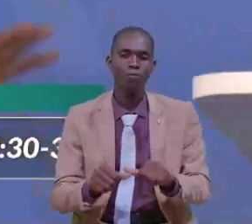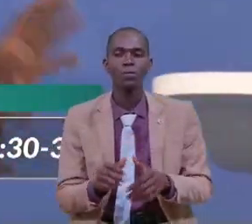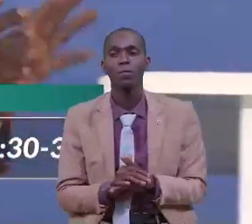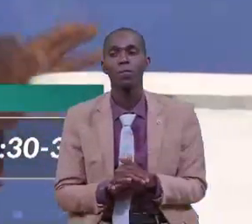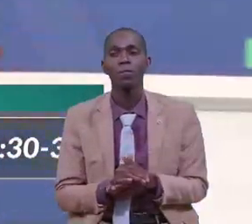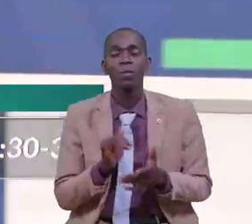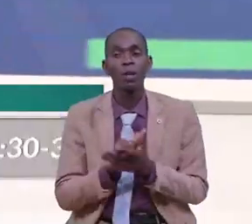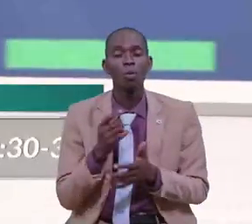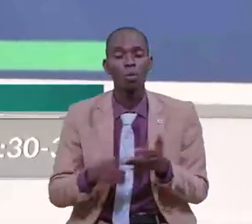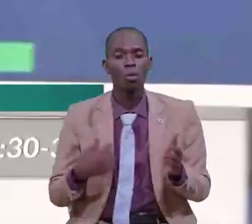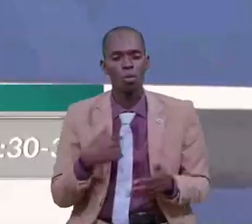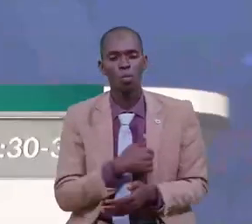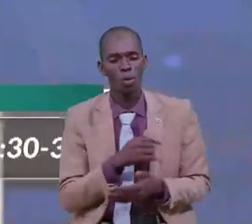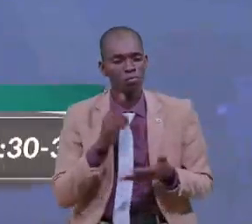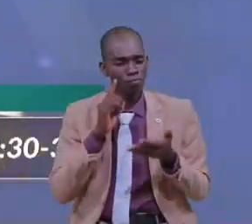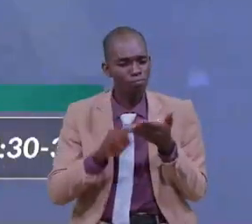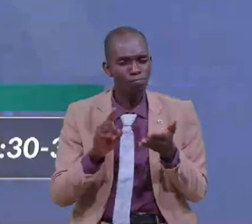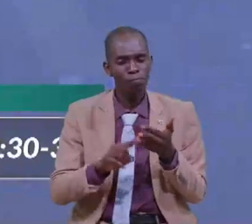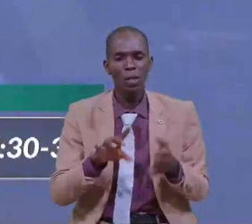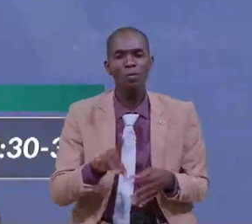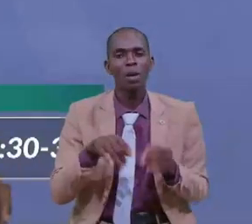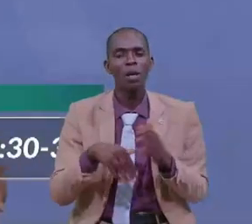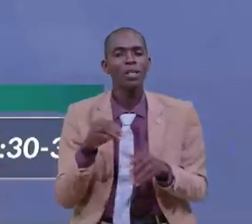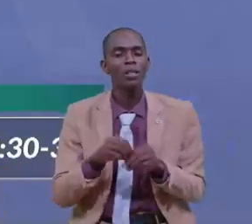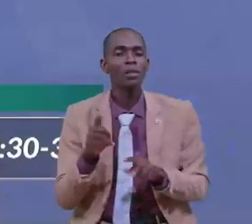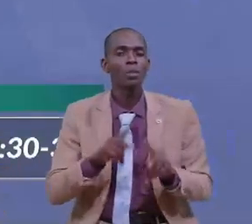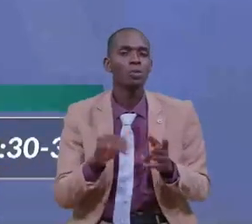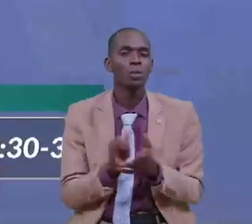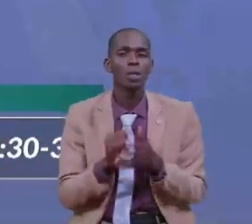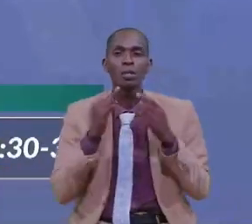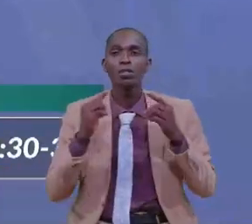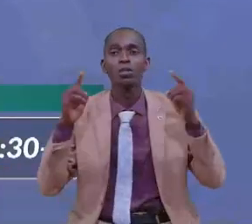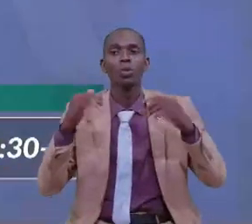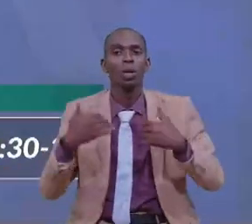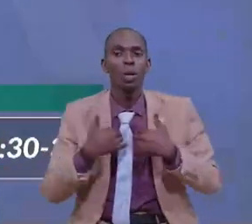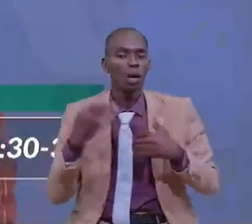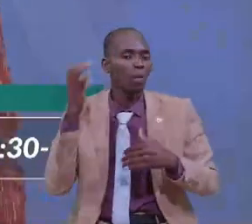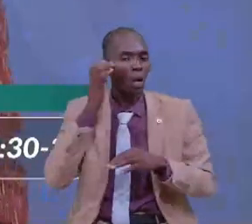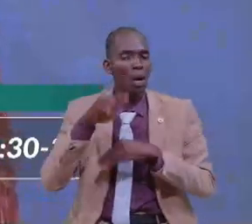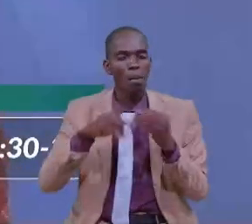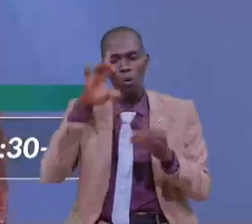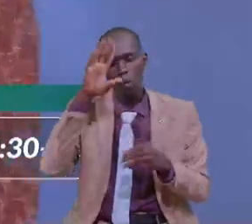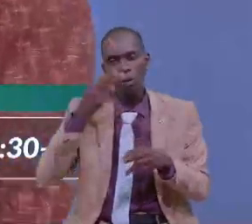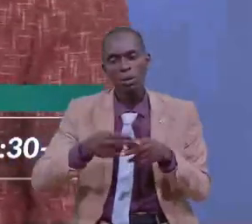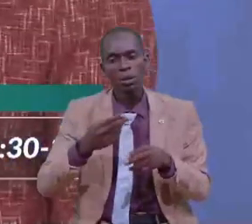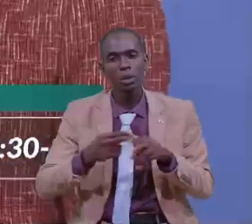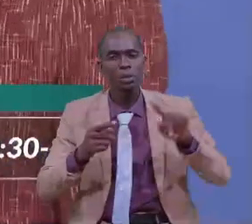déterminée. C'est ce que nous découvrons. Parmi tous ceux-là qui ont réussi, vous avez entendu parler de Thomas